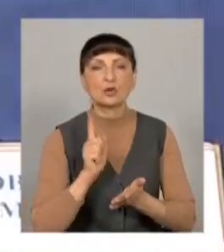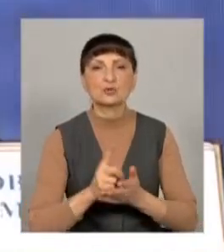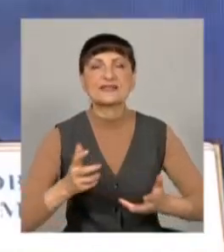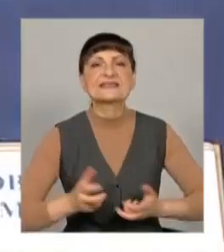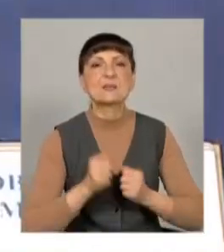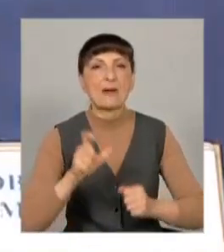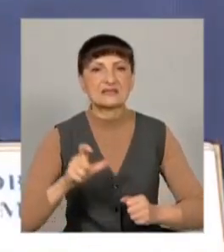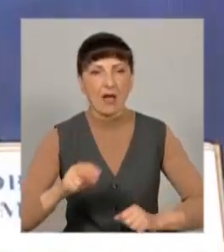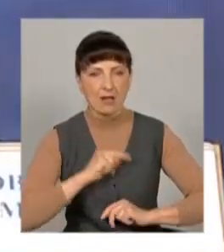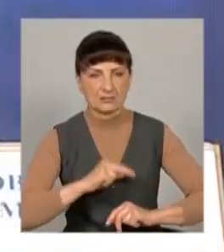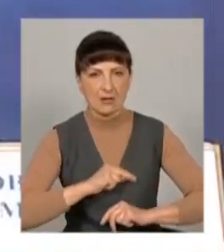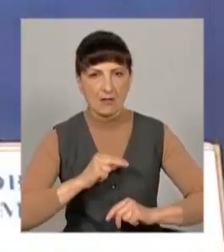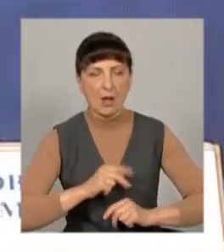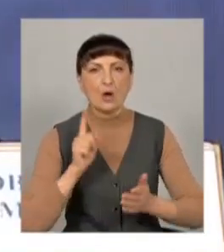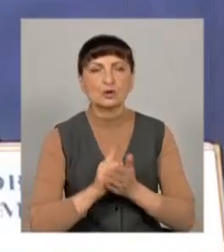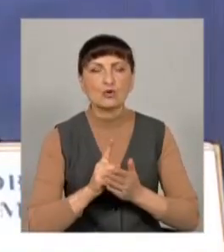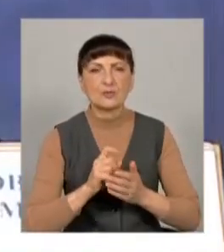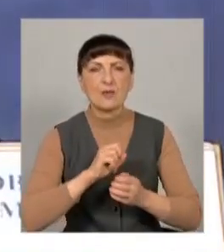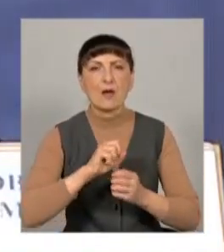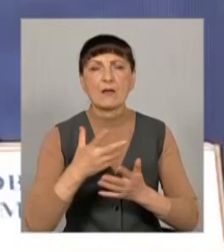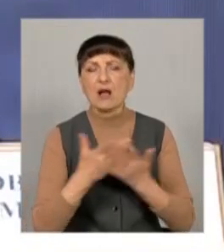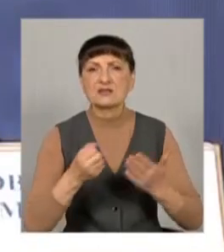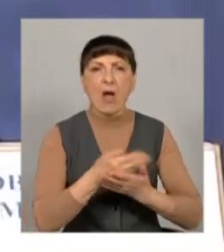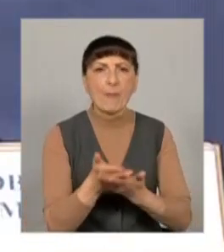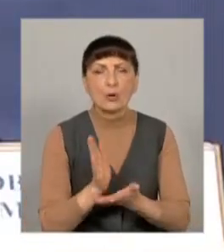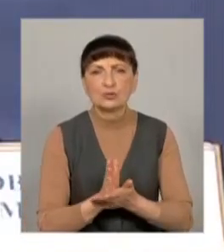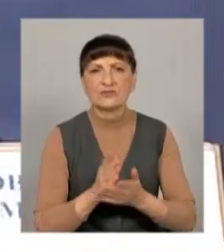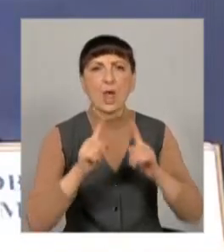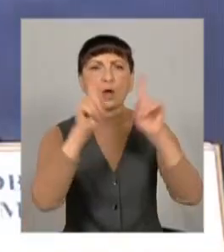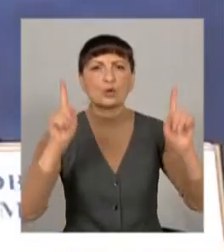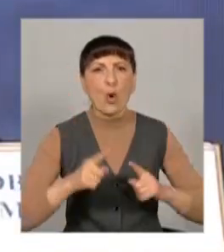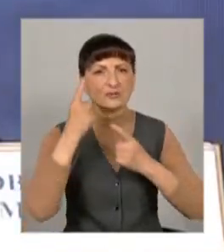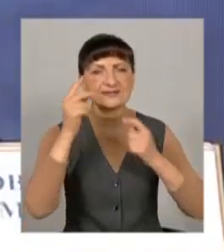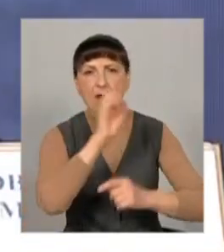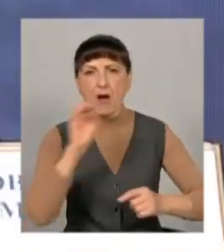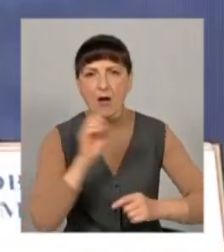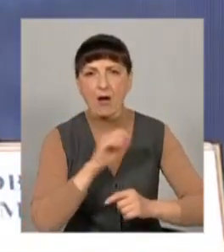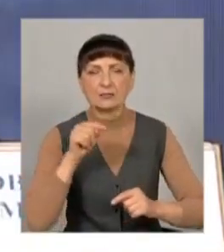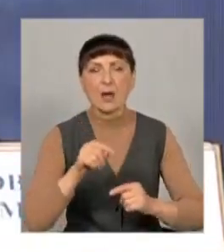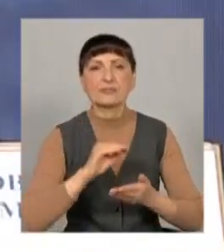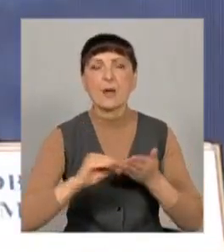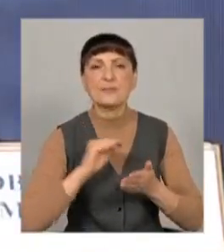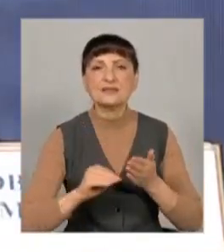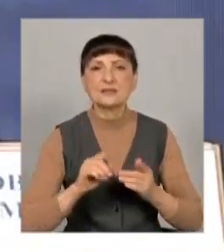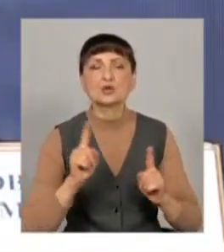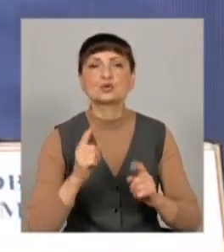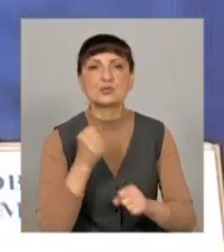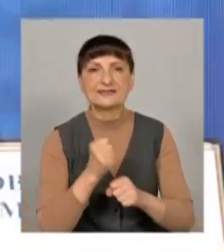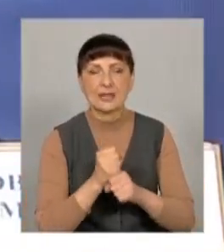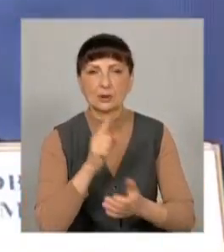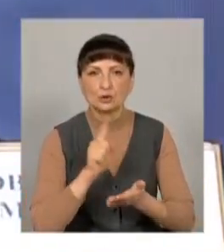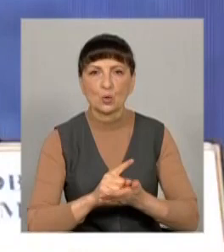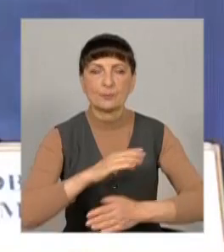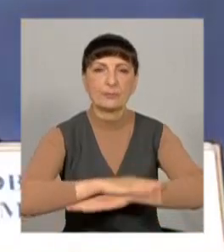спасатели, должны быть оборудованы информационными досками, где полностью расписывается, какие